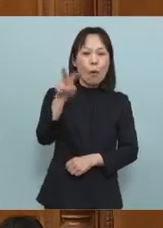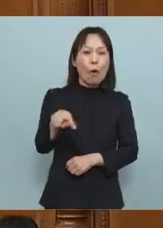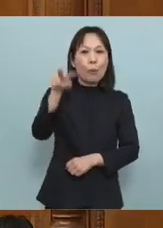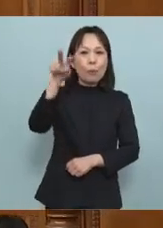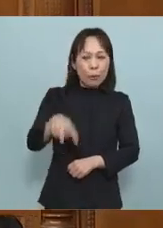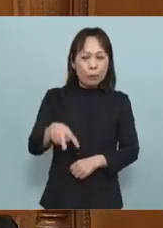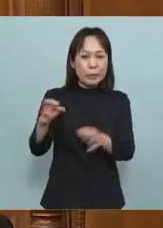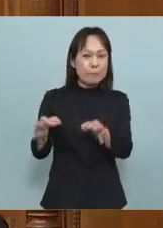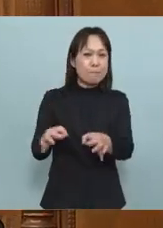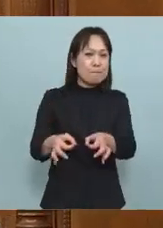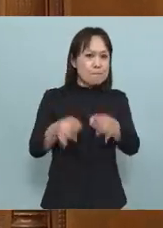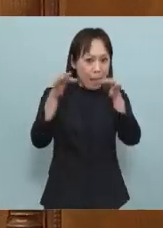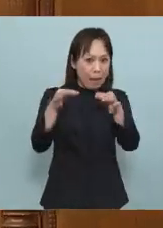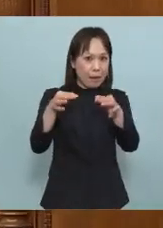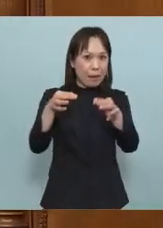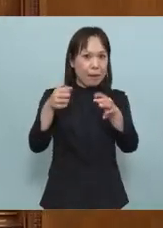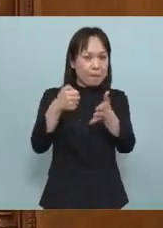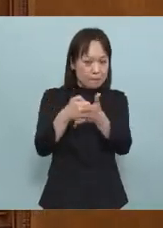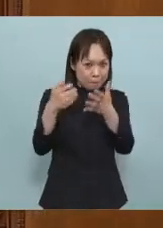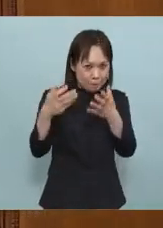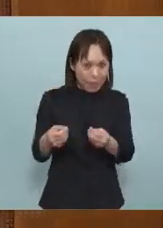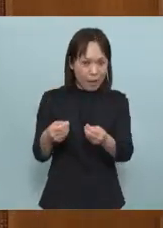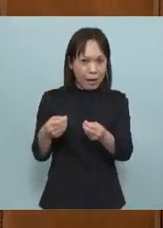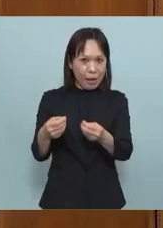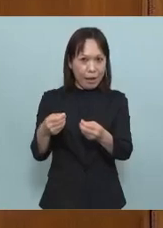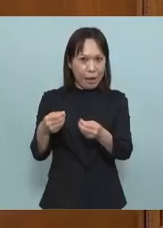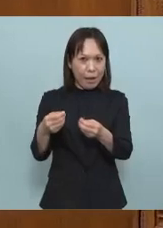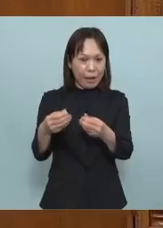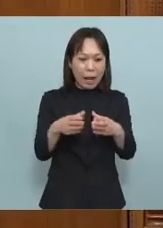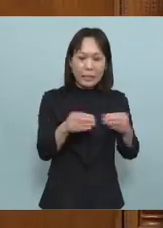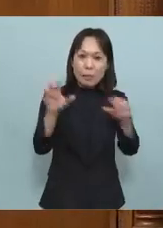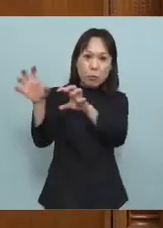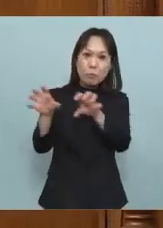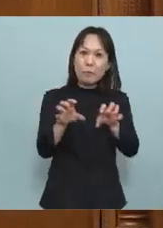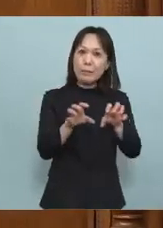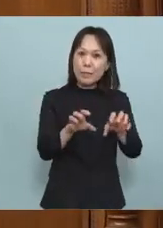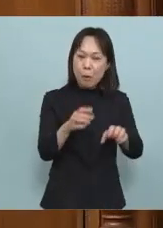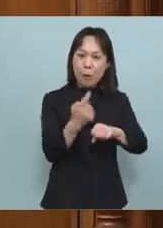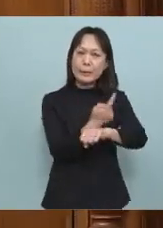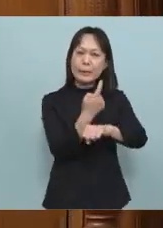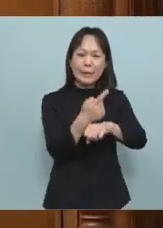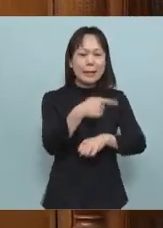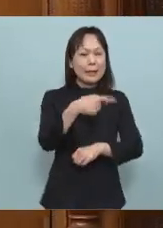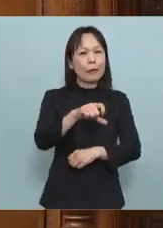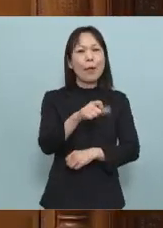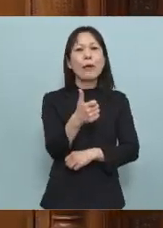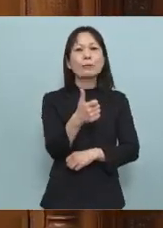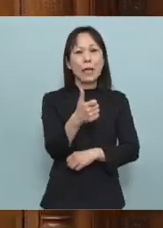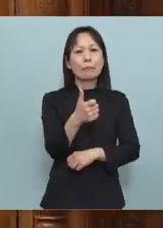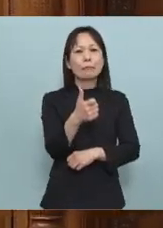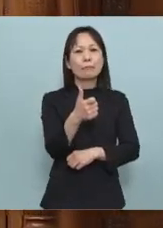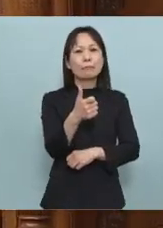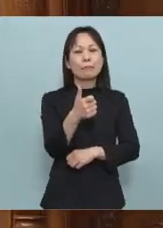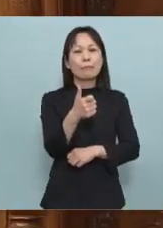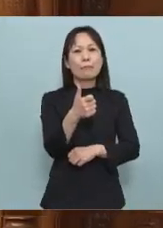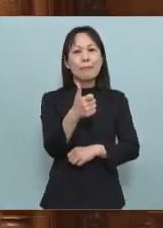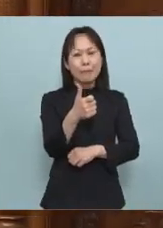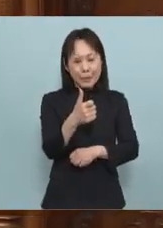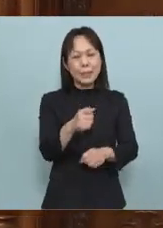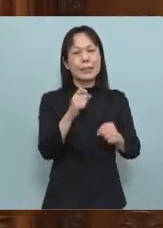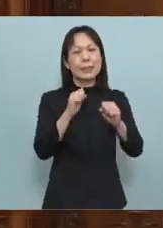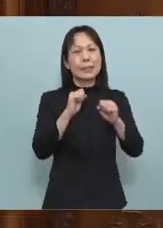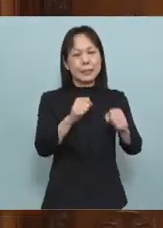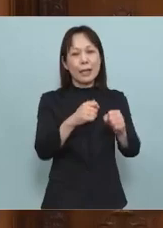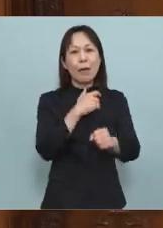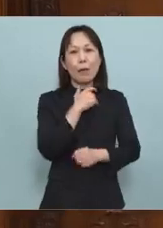引き上げる決断をしました。日本でも全国一律時給1500円へ思い切った引き上げを行うべ